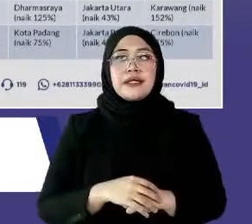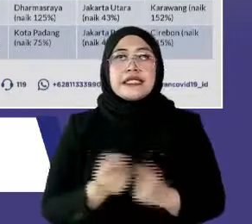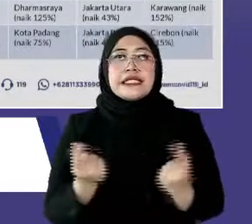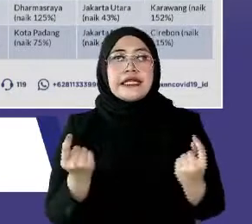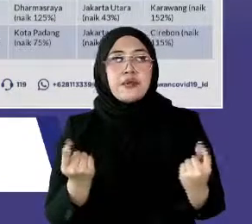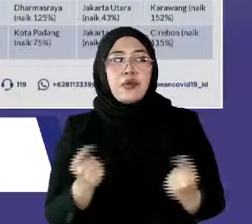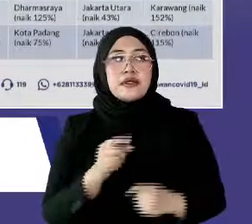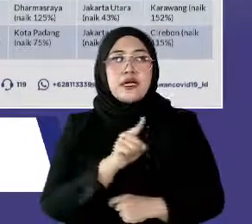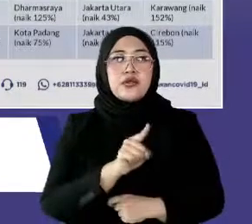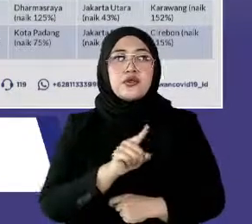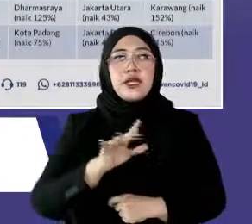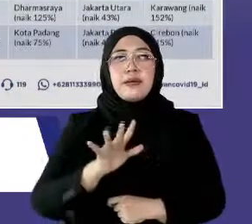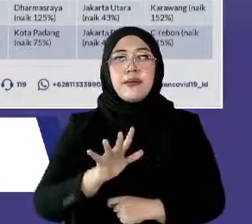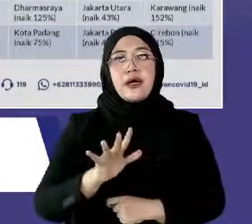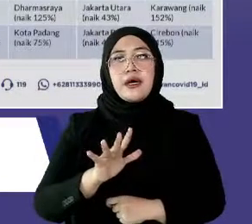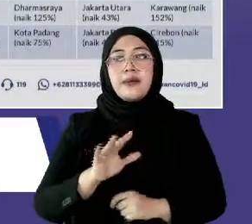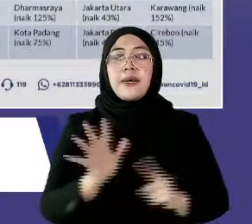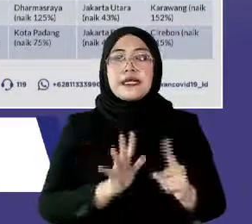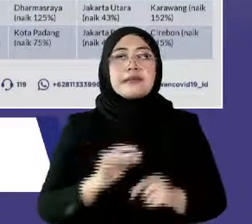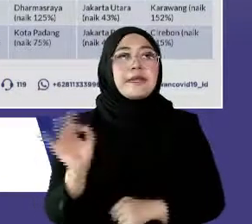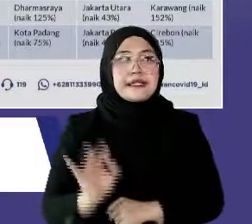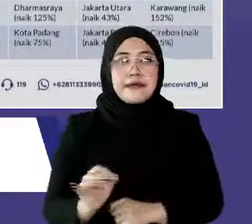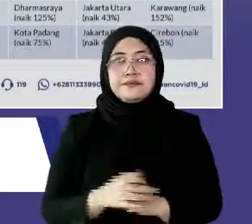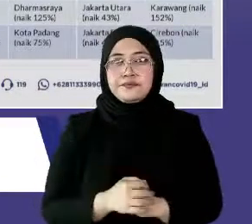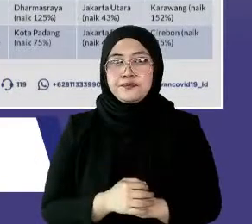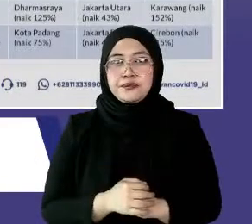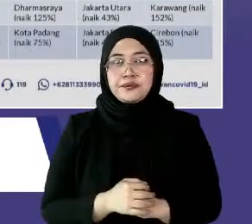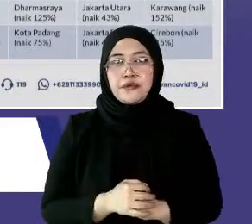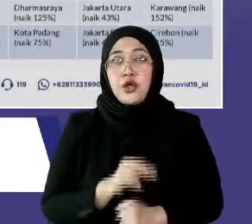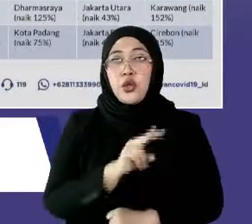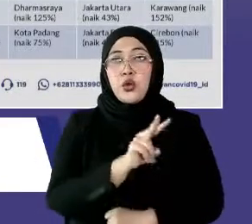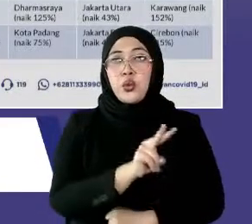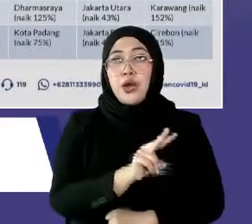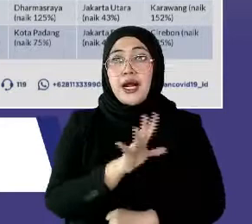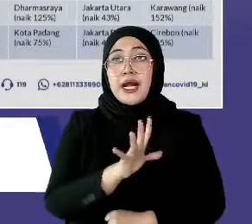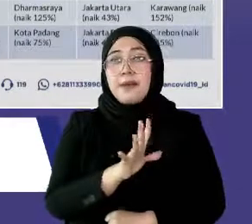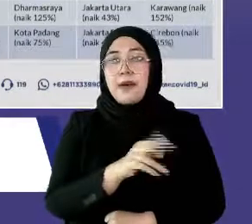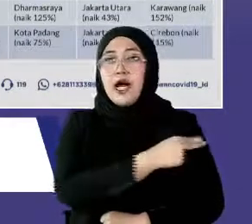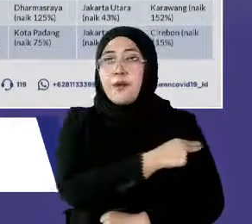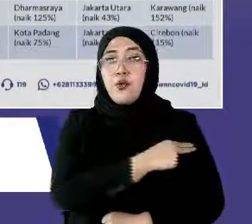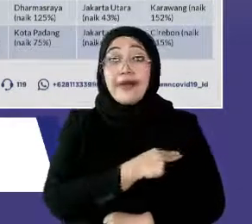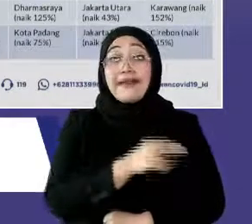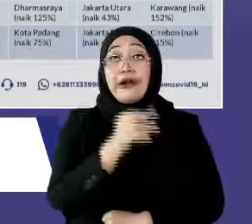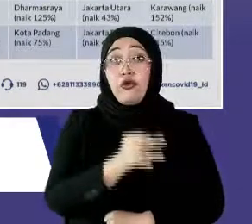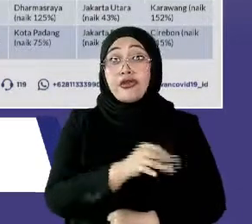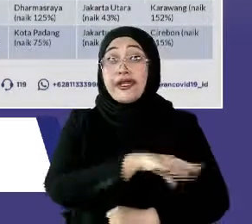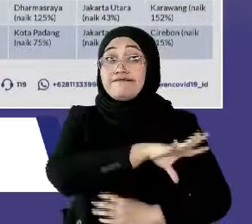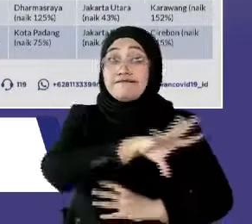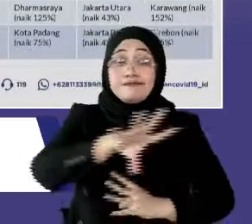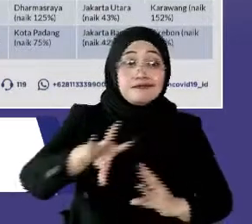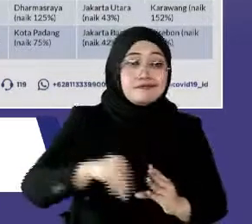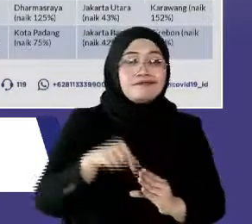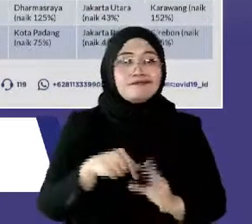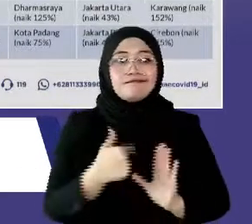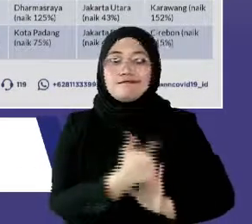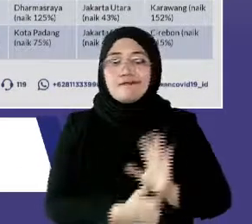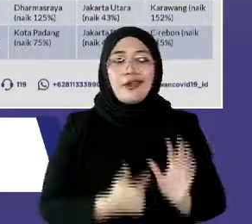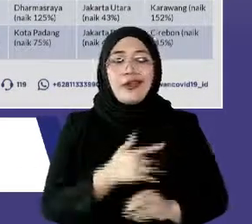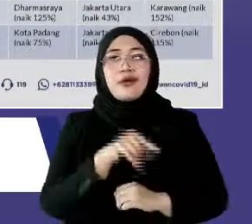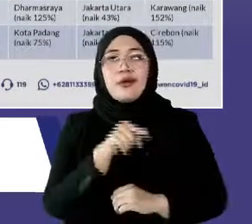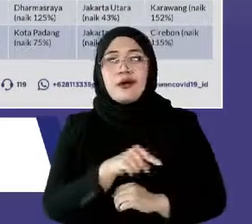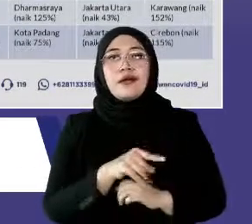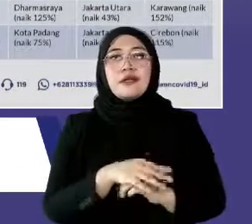naik 115 persen 25 kabupaten kota ini merupakan kabupaten